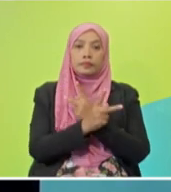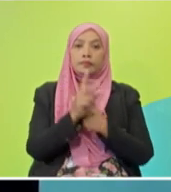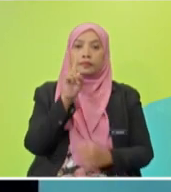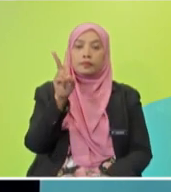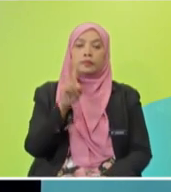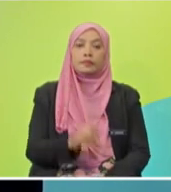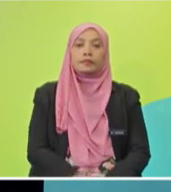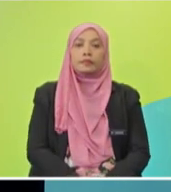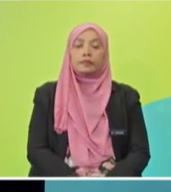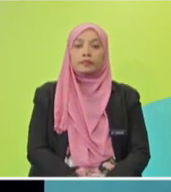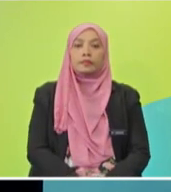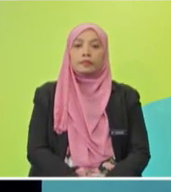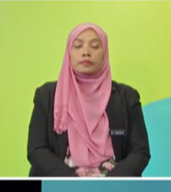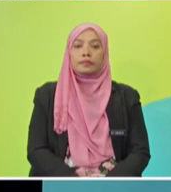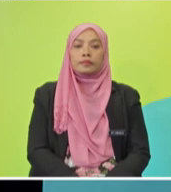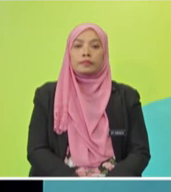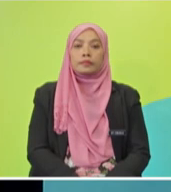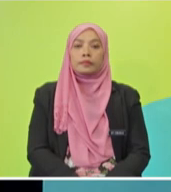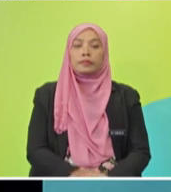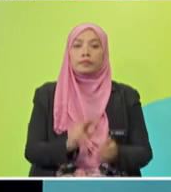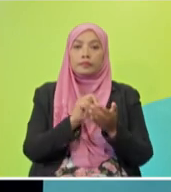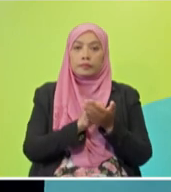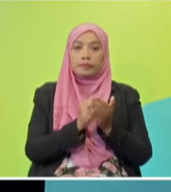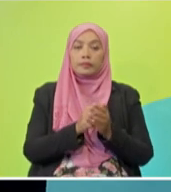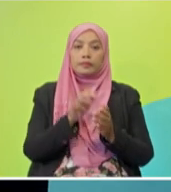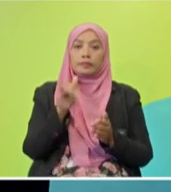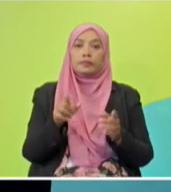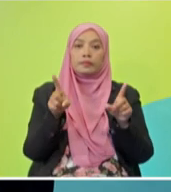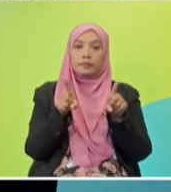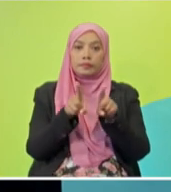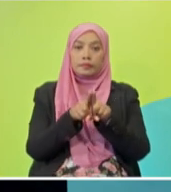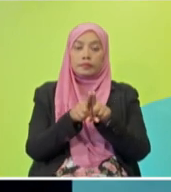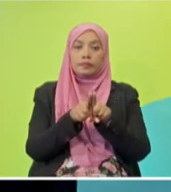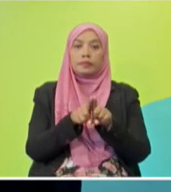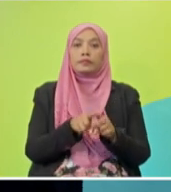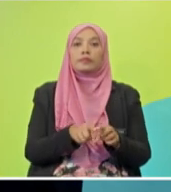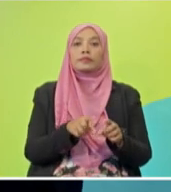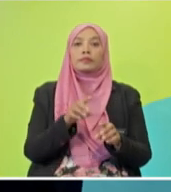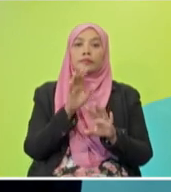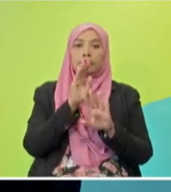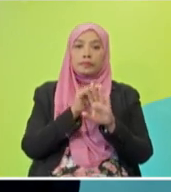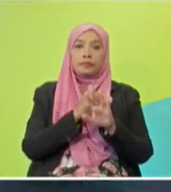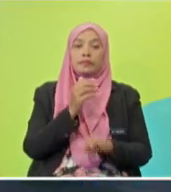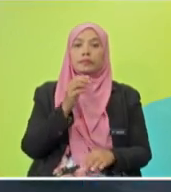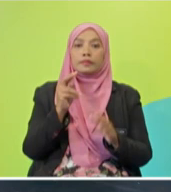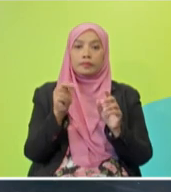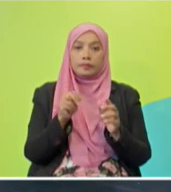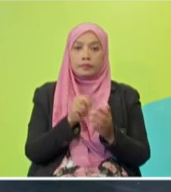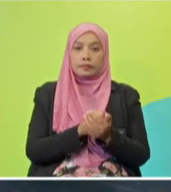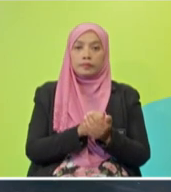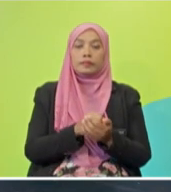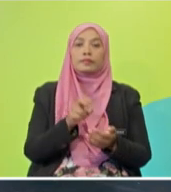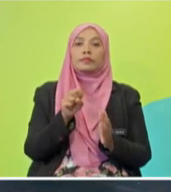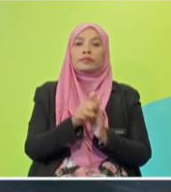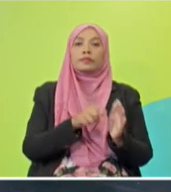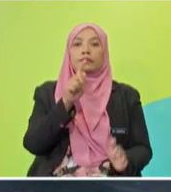dia adalah dia akan menghasilkan nisbah yang sama. Itu sebabnya kita panggil nisbah setara. Right, kita